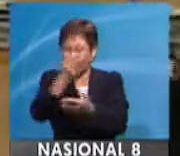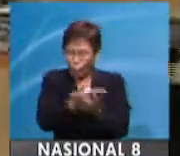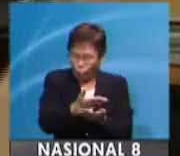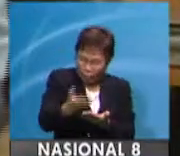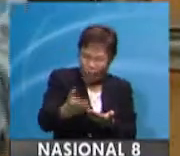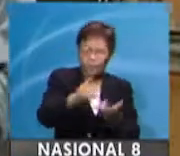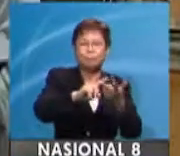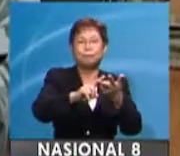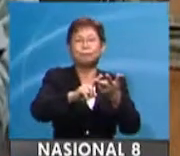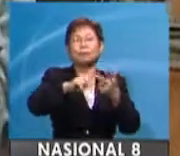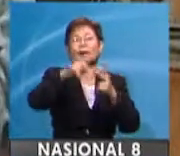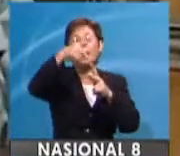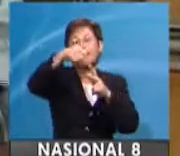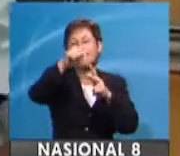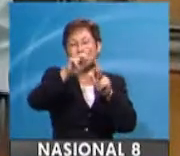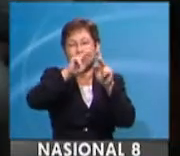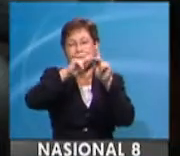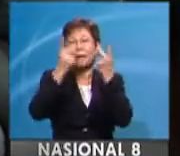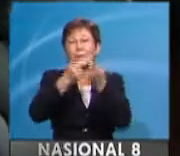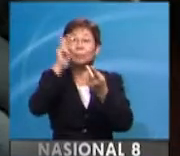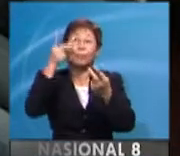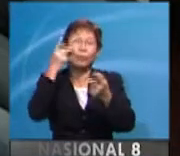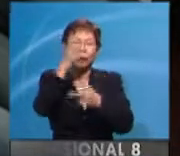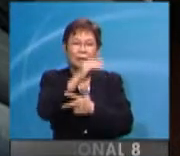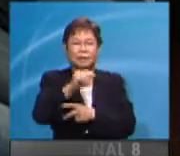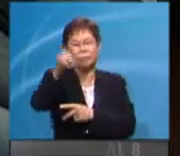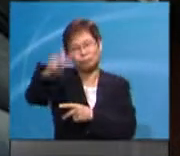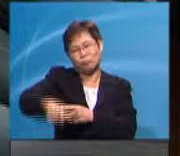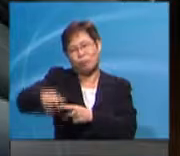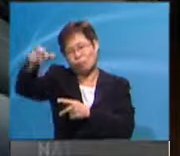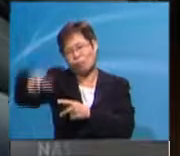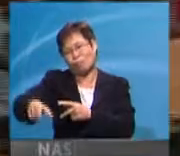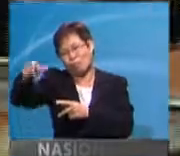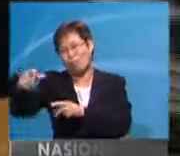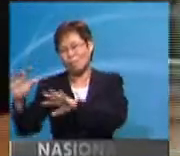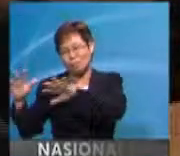ngo parti-parti politik selain orang perseorangan